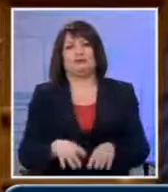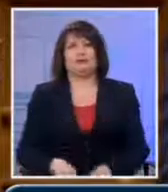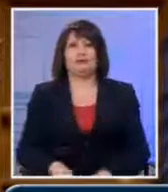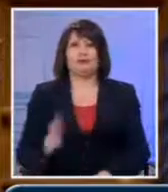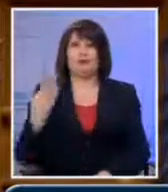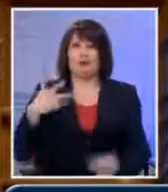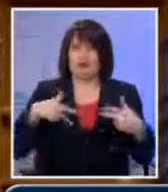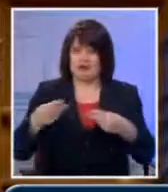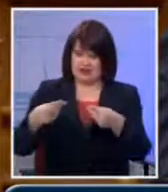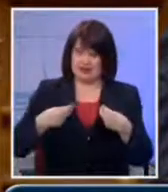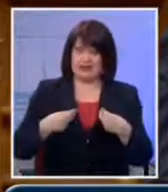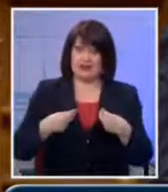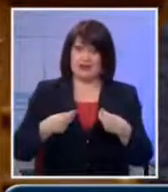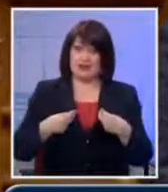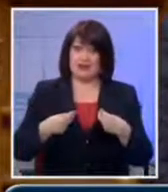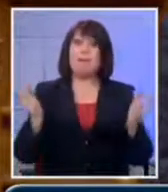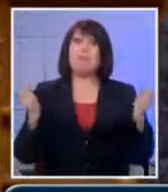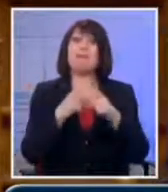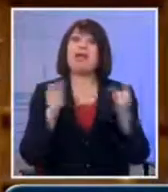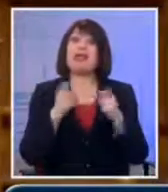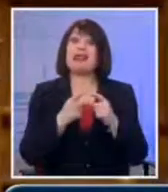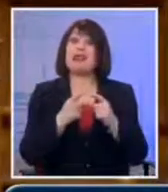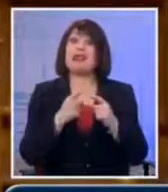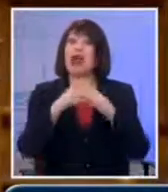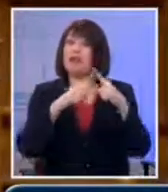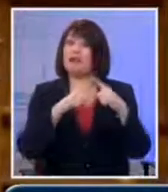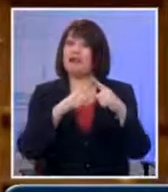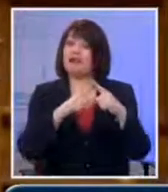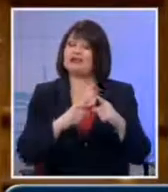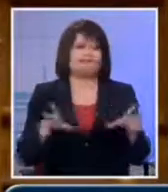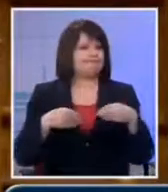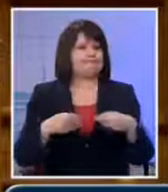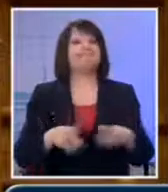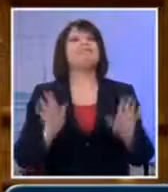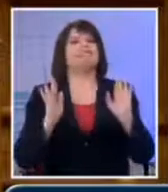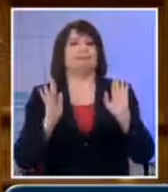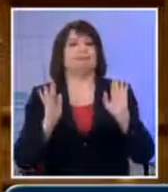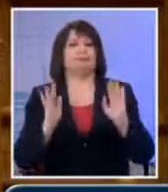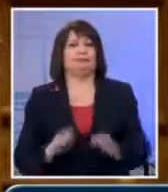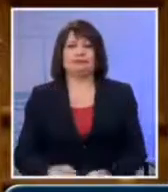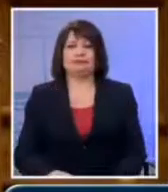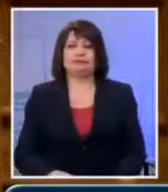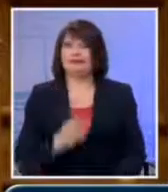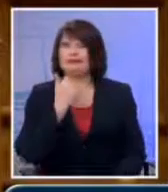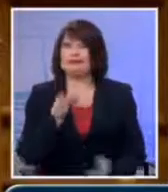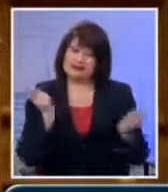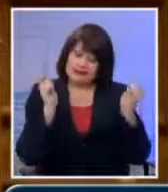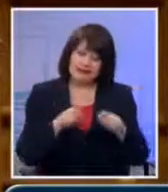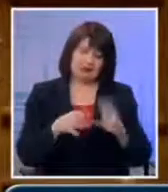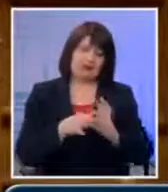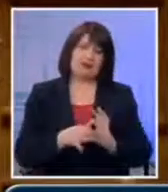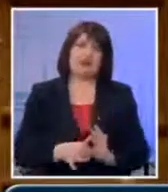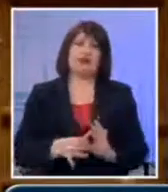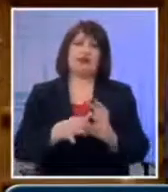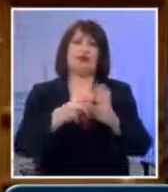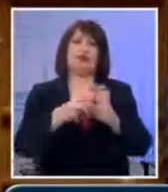άφηνε η προηγούμενη κυβέρνηση με το περιβόητο email. Δεν πρόκειται να συνεχίσουμε όχι